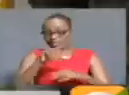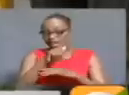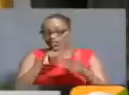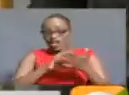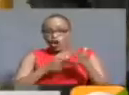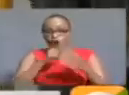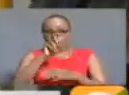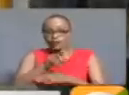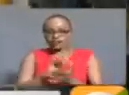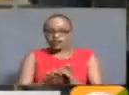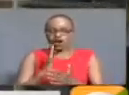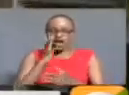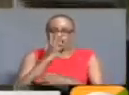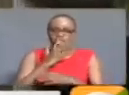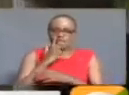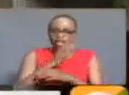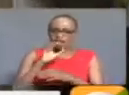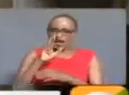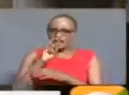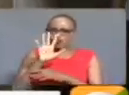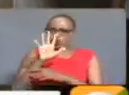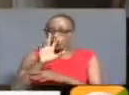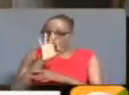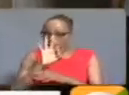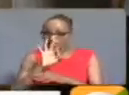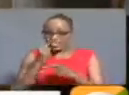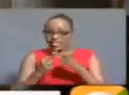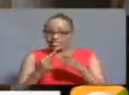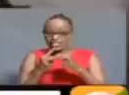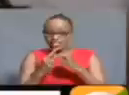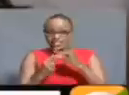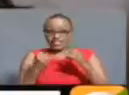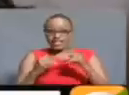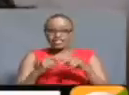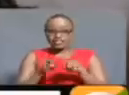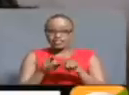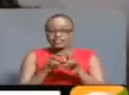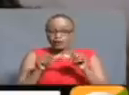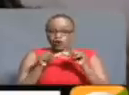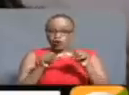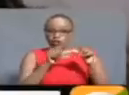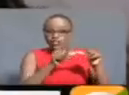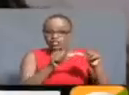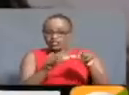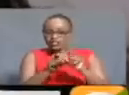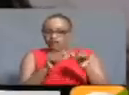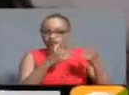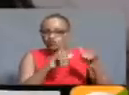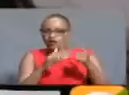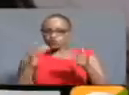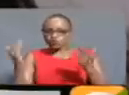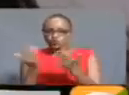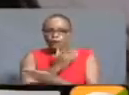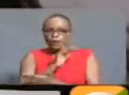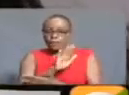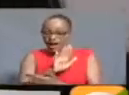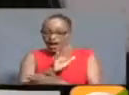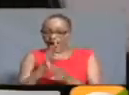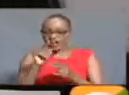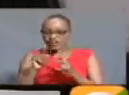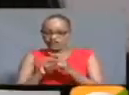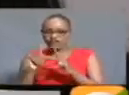mengine. Amejipaka krimu hizo kwa miaka 3 na kila anavyozidi kutakata ndivyo juhudi ya kuiondoa rangi yake ya